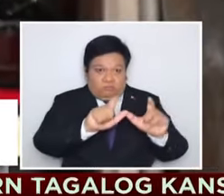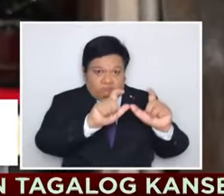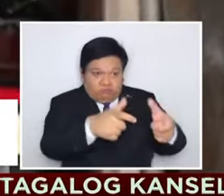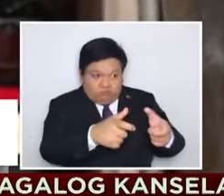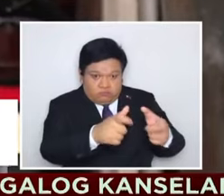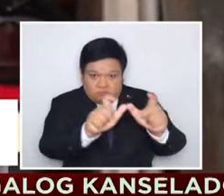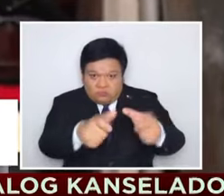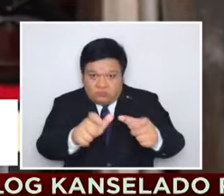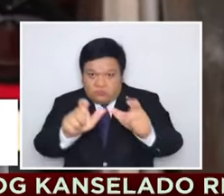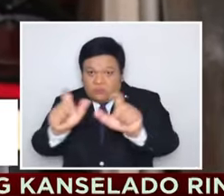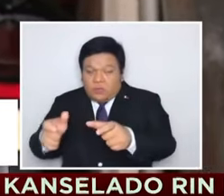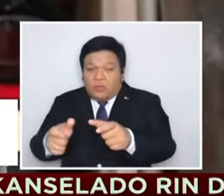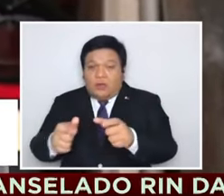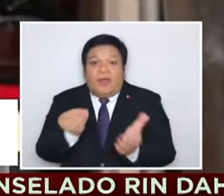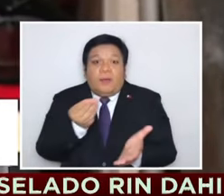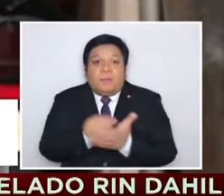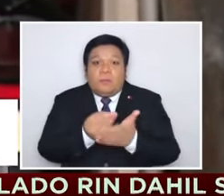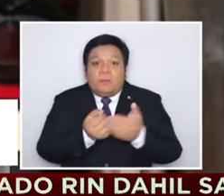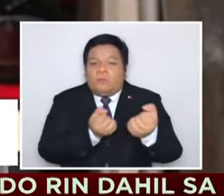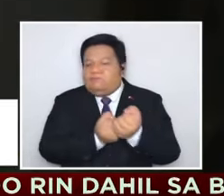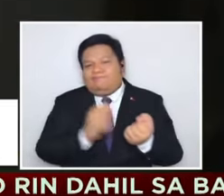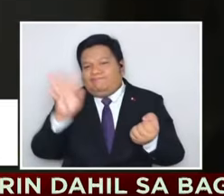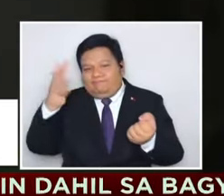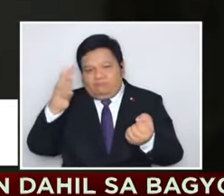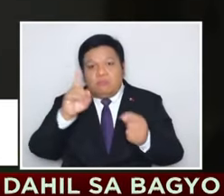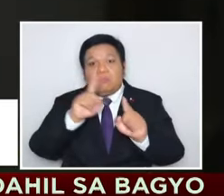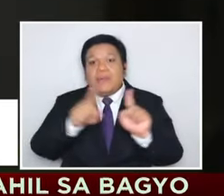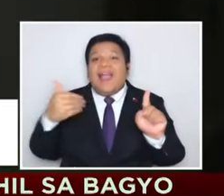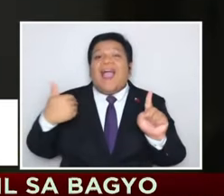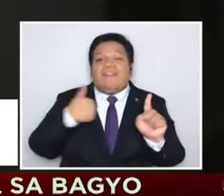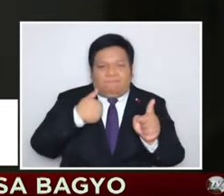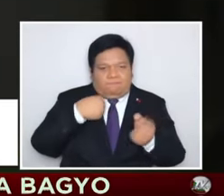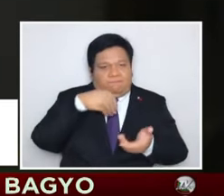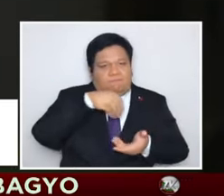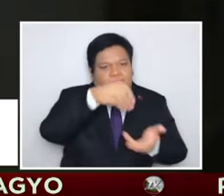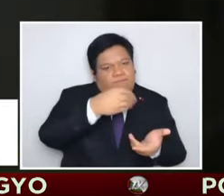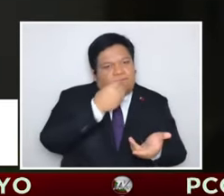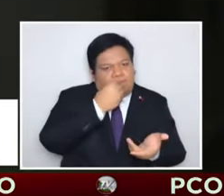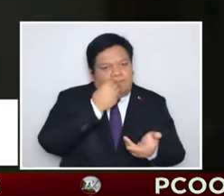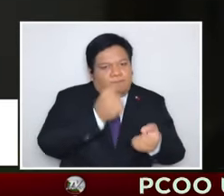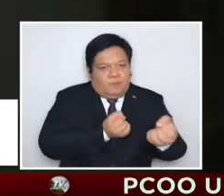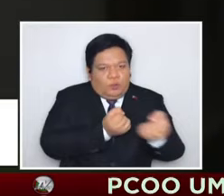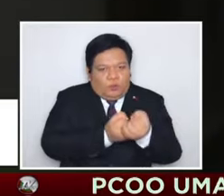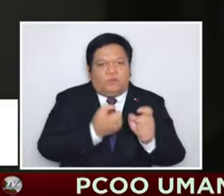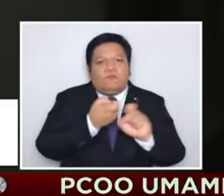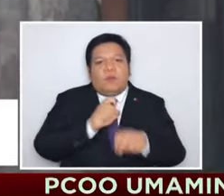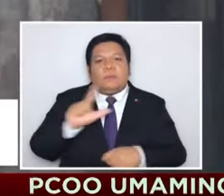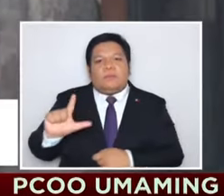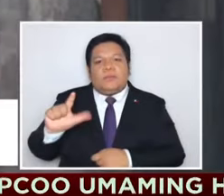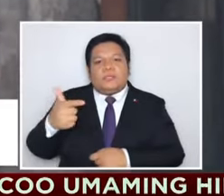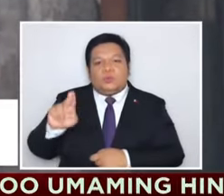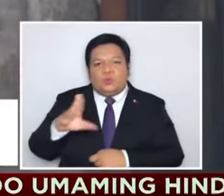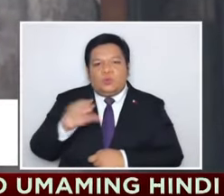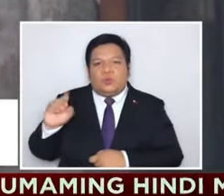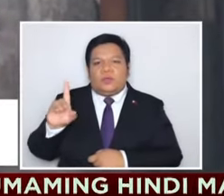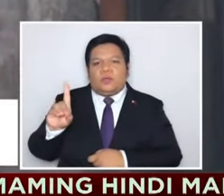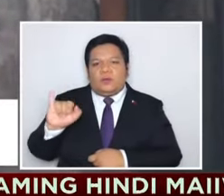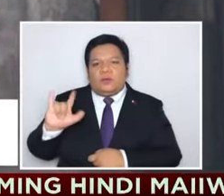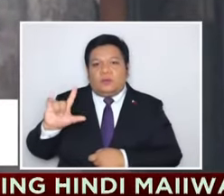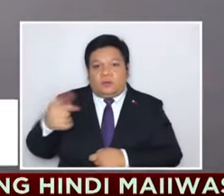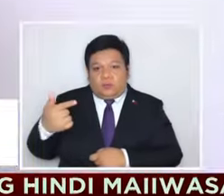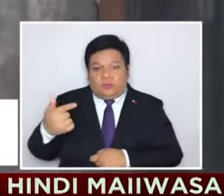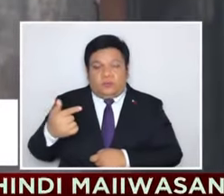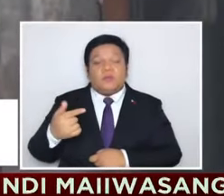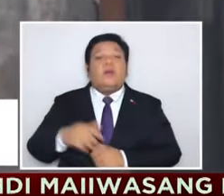food packs namang ibibigay sa mga apektado na manggagaling sa LGU at DILG. Lilinawin din